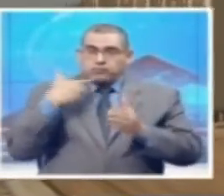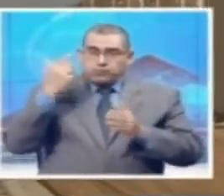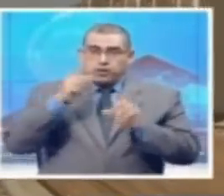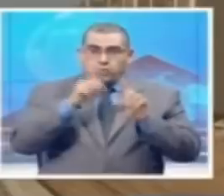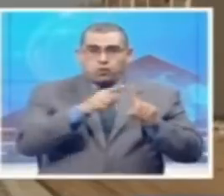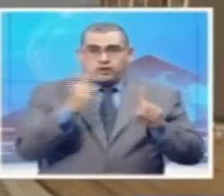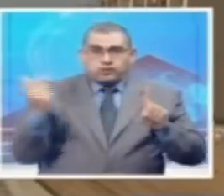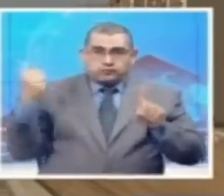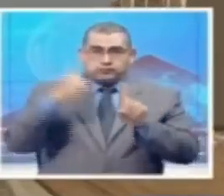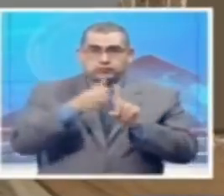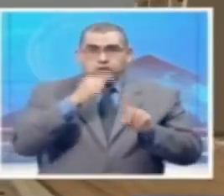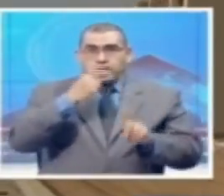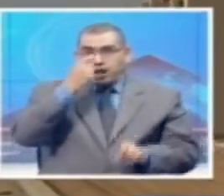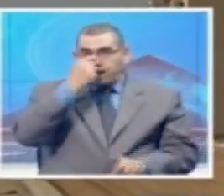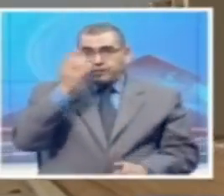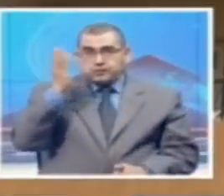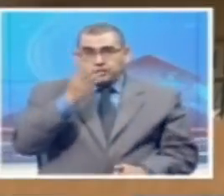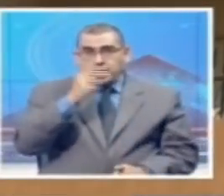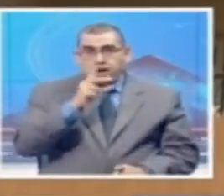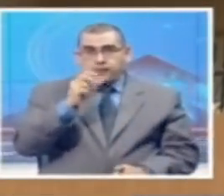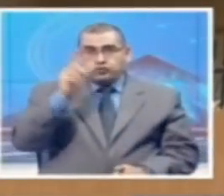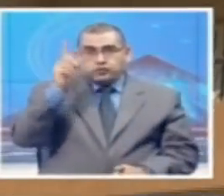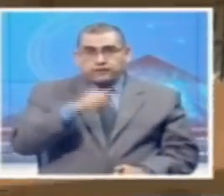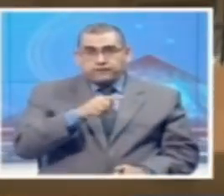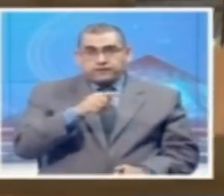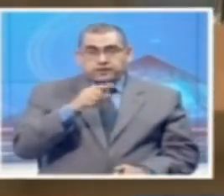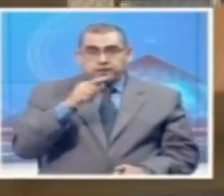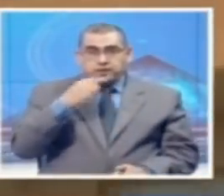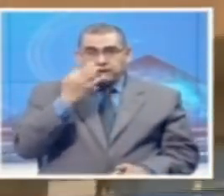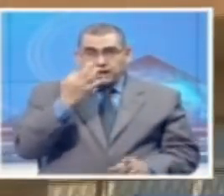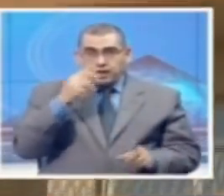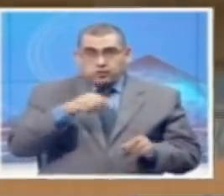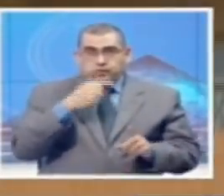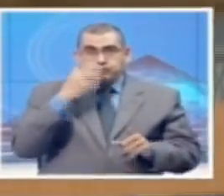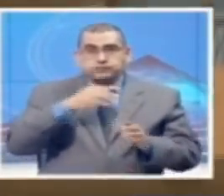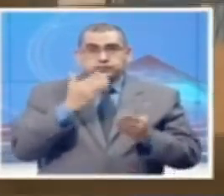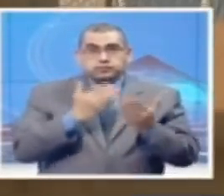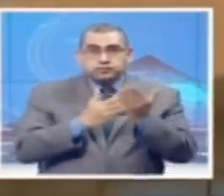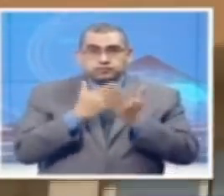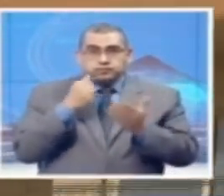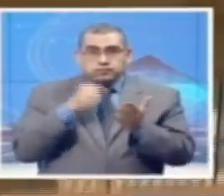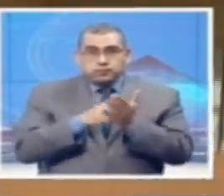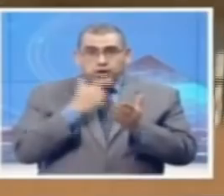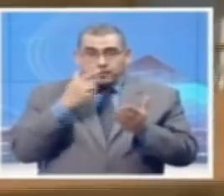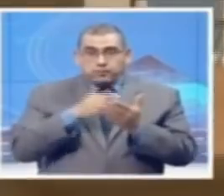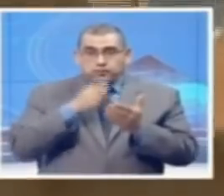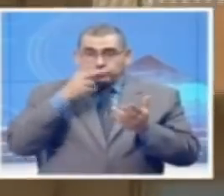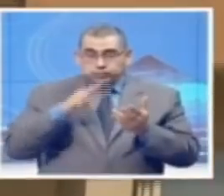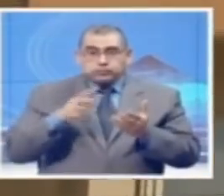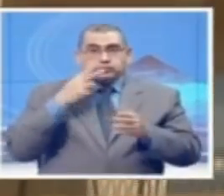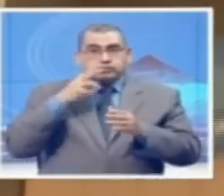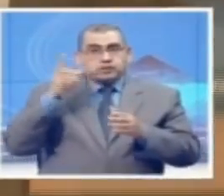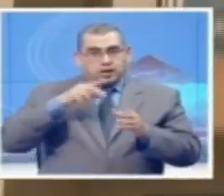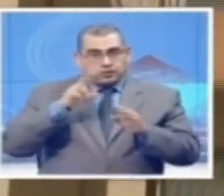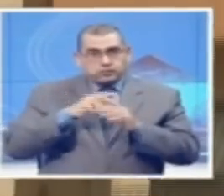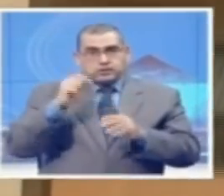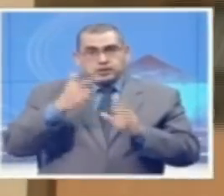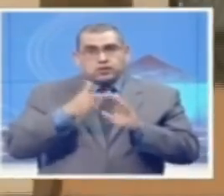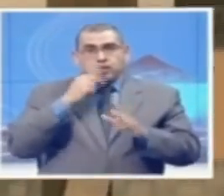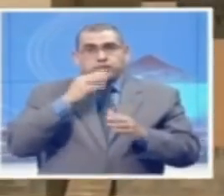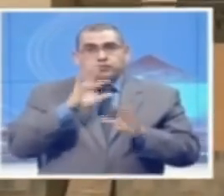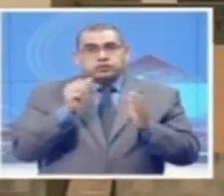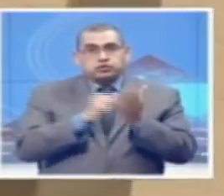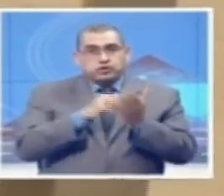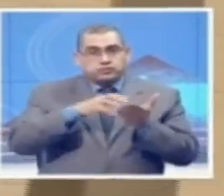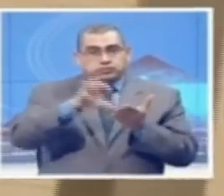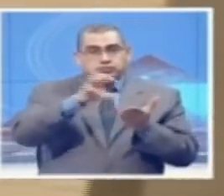وكذا تخصيص يوم الخميس الموافق 25 لمن تخلف عن الاستلام في الأسبوع الثاني، على أن يتم تسليم باقي الوحدات